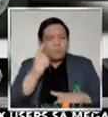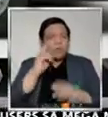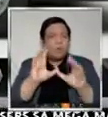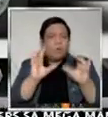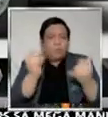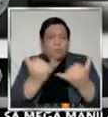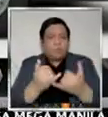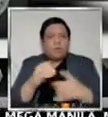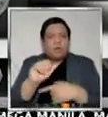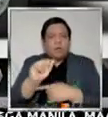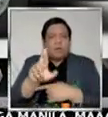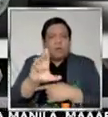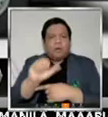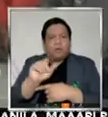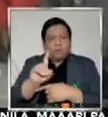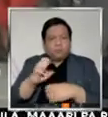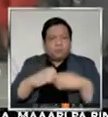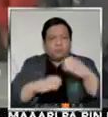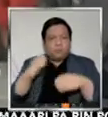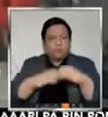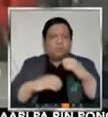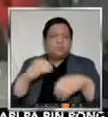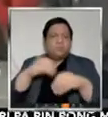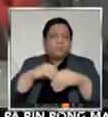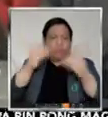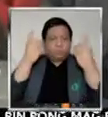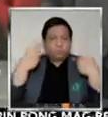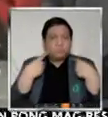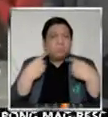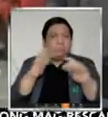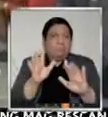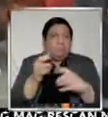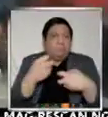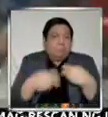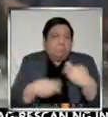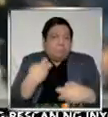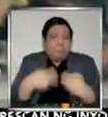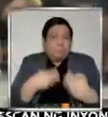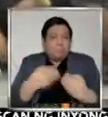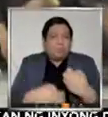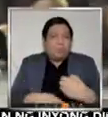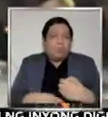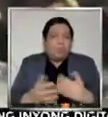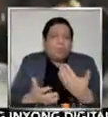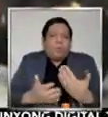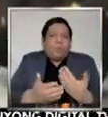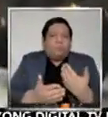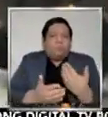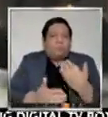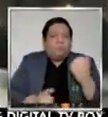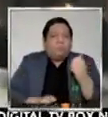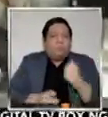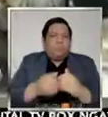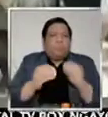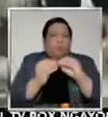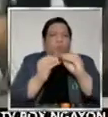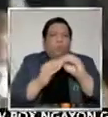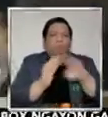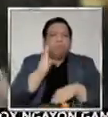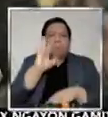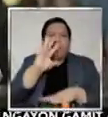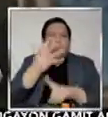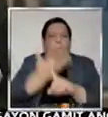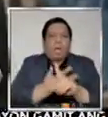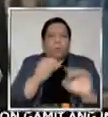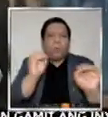Arcad Engineering and Construction sa Jubail. Ang problema, mahigit 5 buwan na silang hindi pinapasahod ng Arcad.